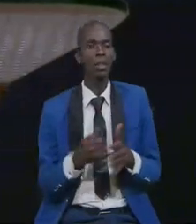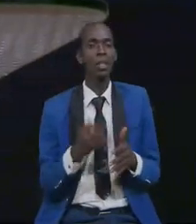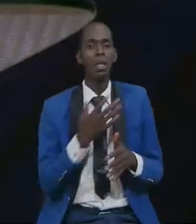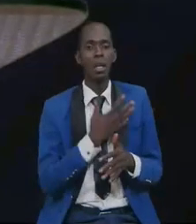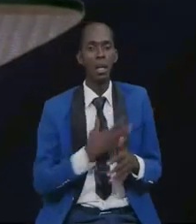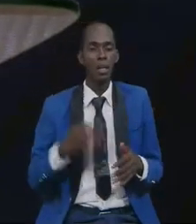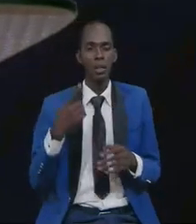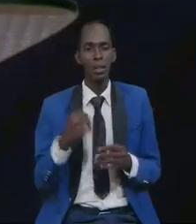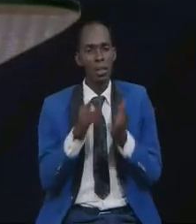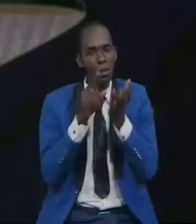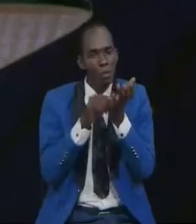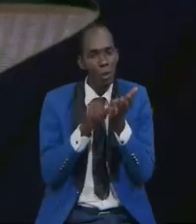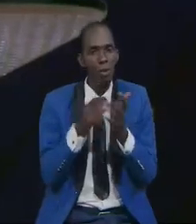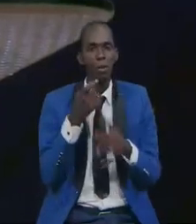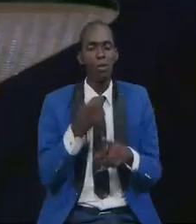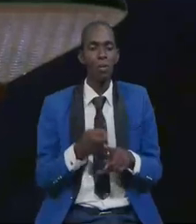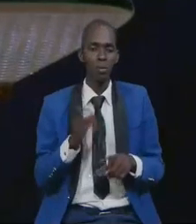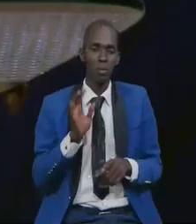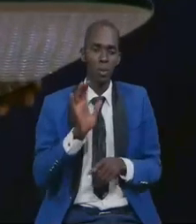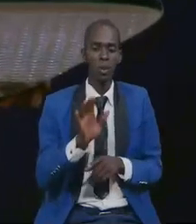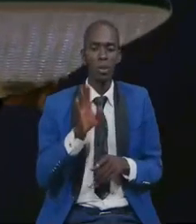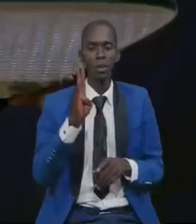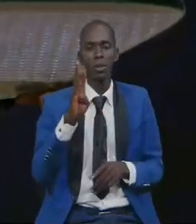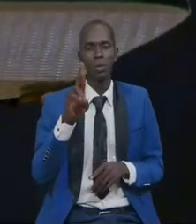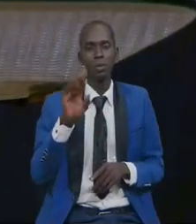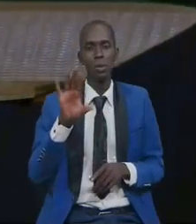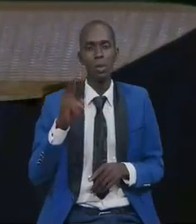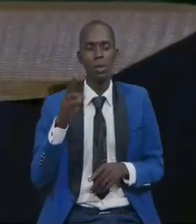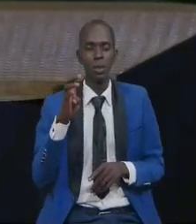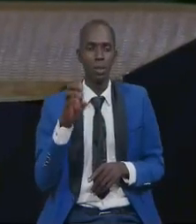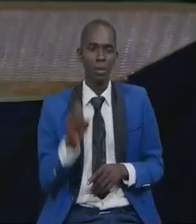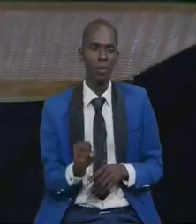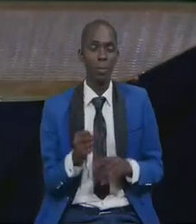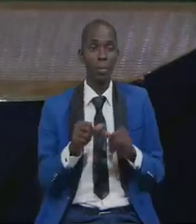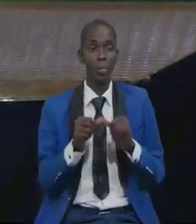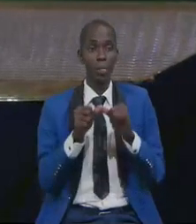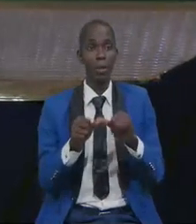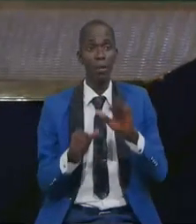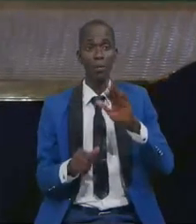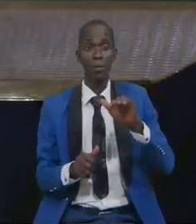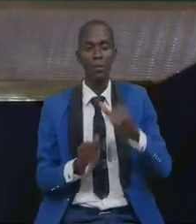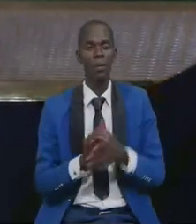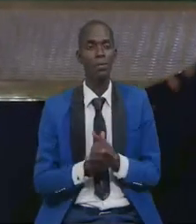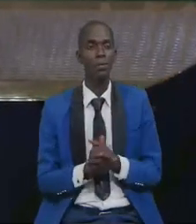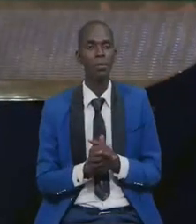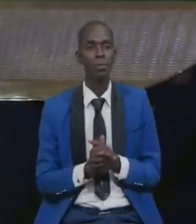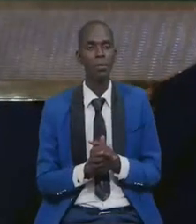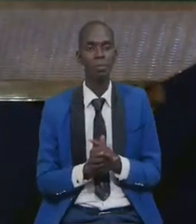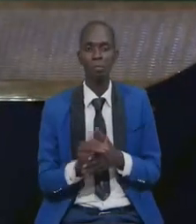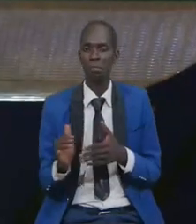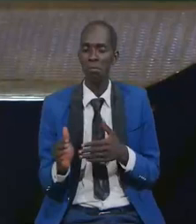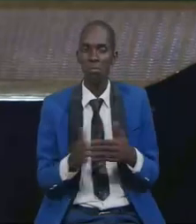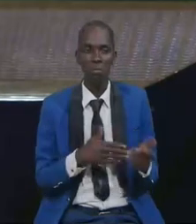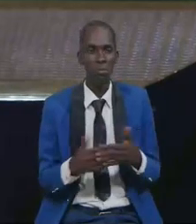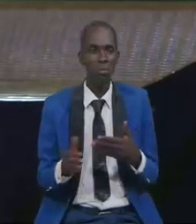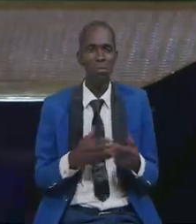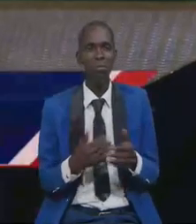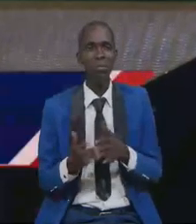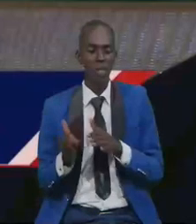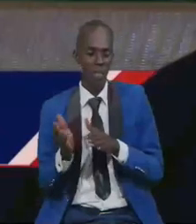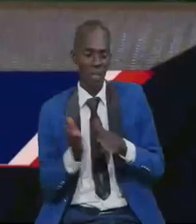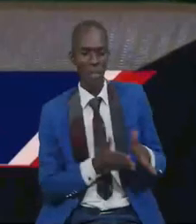fruits et que les bêtes fuient de dessous. Et les oiseaux du milieu de ses branches. Verset 15. Mais laissez